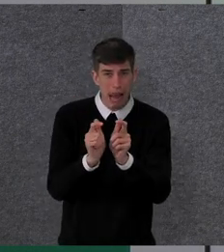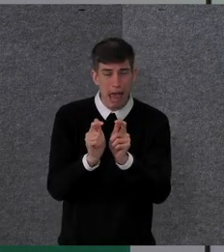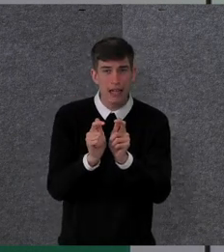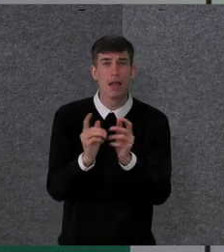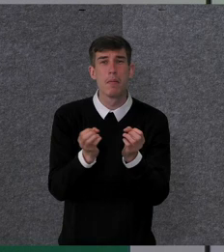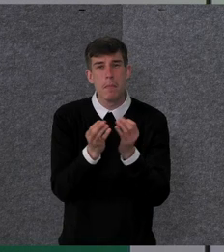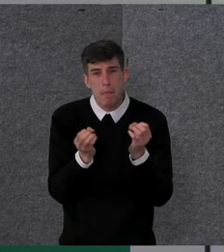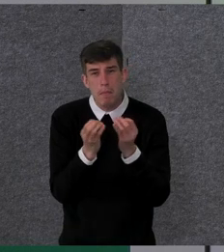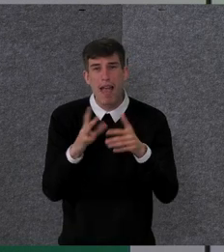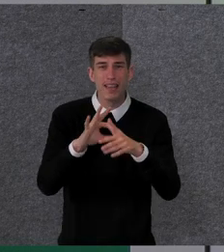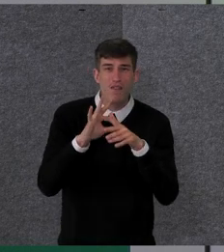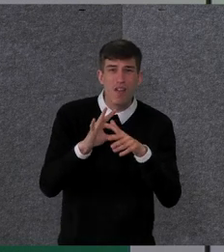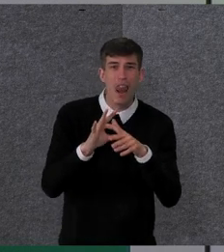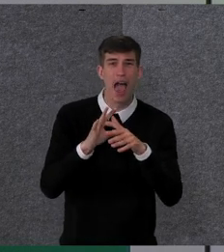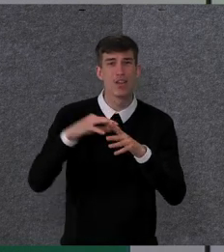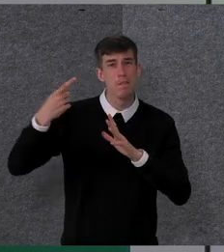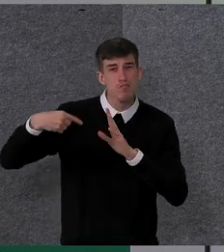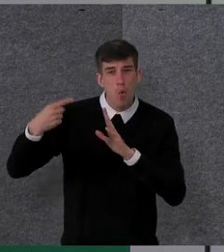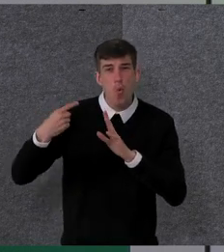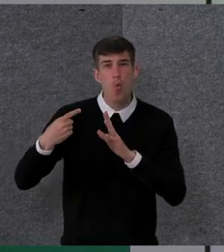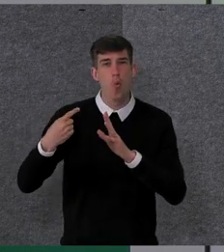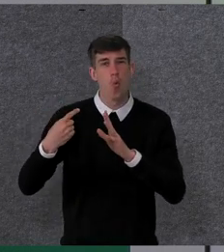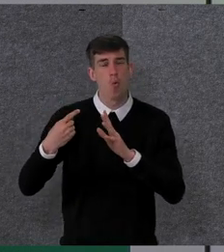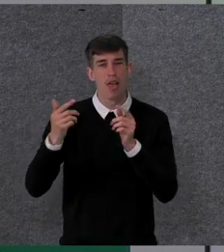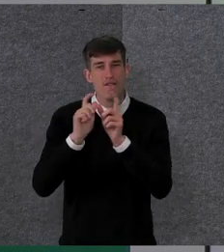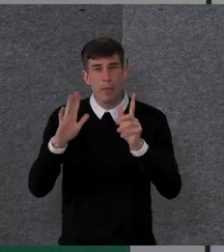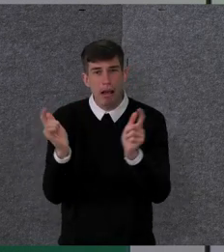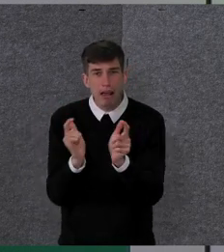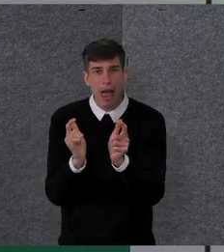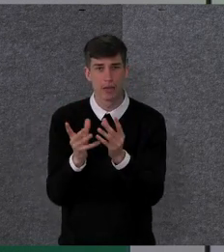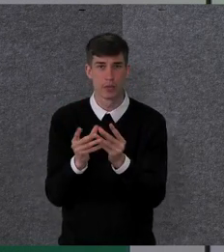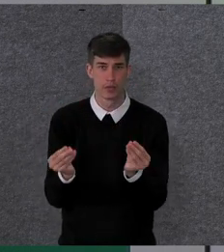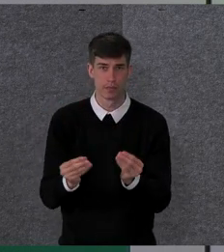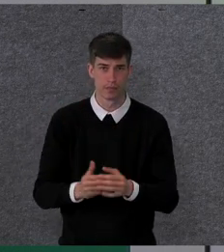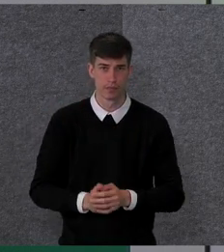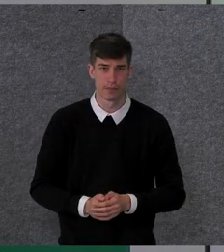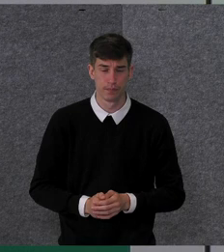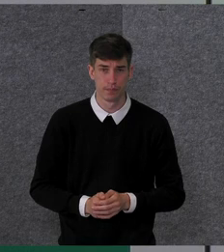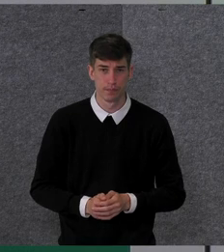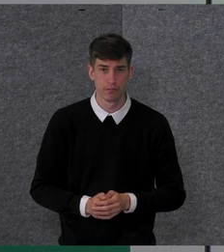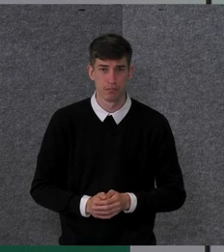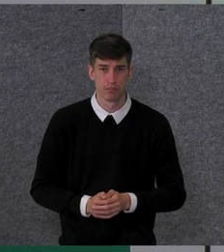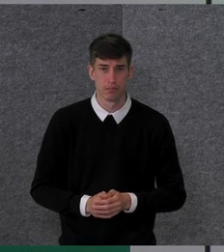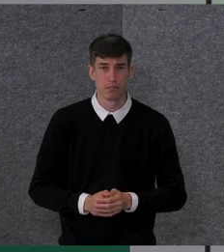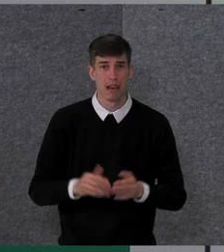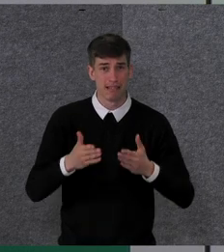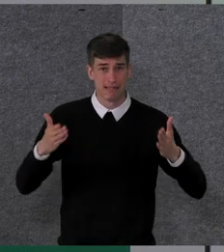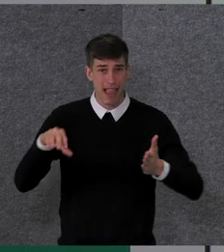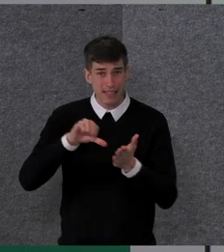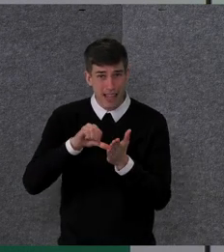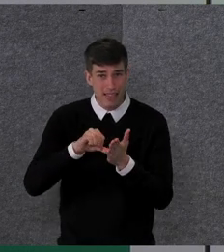wie Bäckereien, Fleischereien, Mühlen und auch kleine Läden verloren. Und wie wichtig dezentrale Wirtschaftsstrukturen für